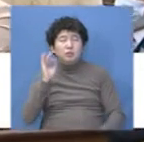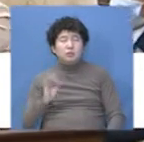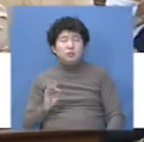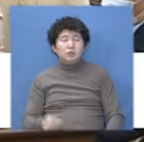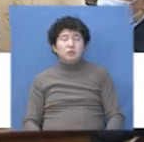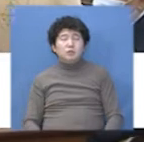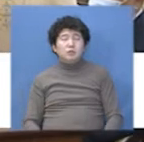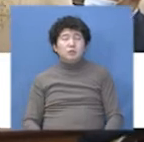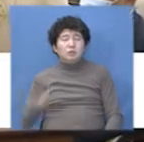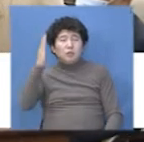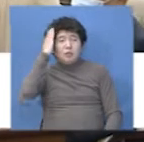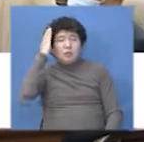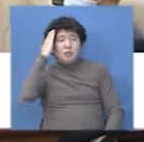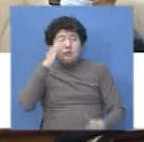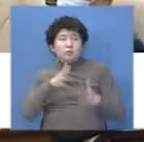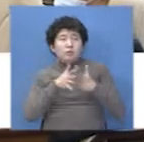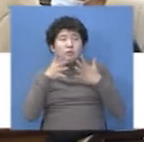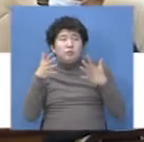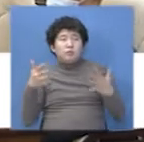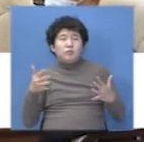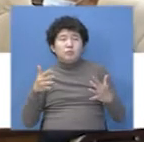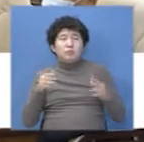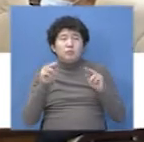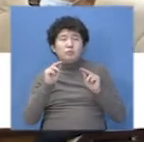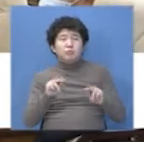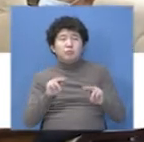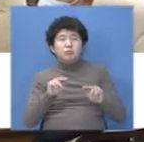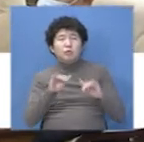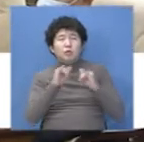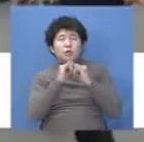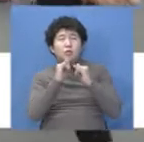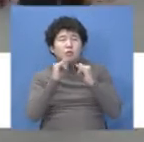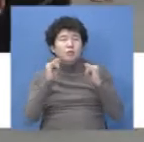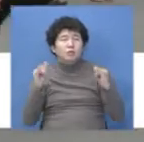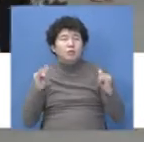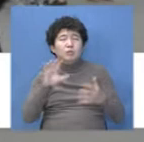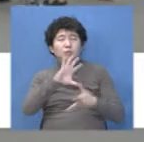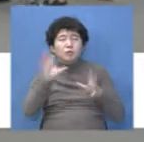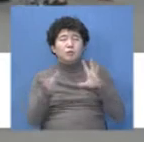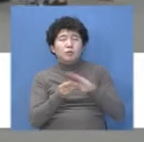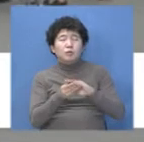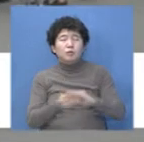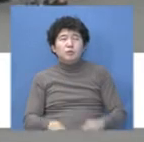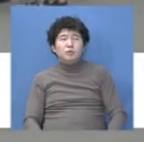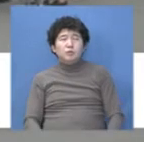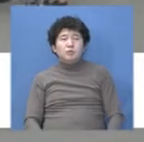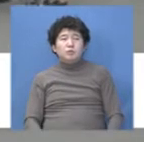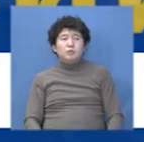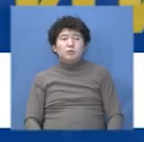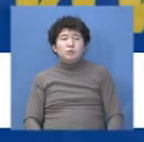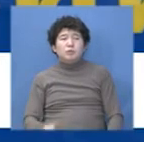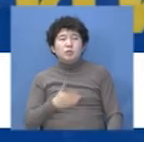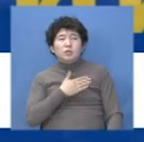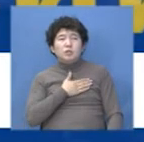меры способствуют наиболее гармоничному и справедливому развитию общества. Меры поддержки этой сферы применяют и в